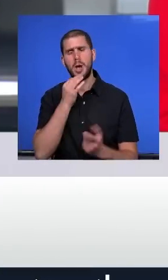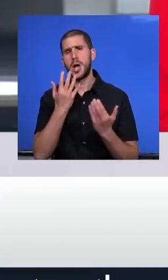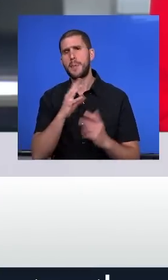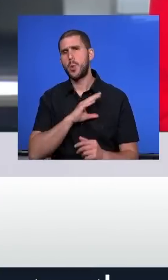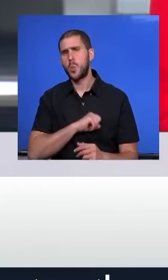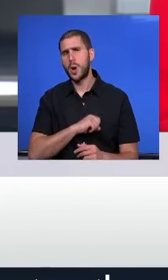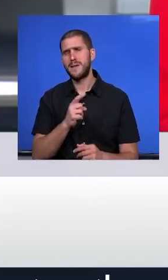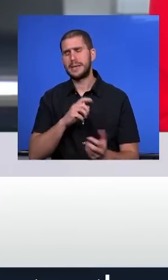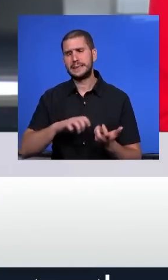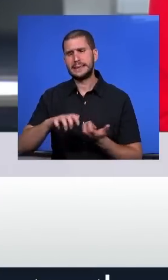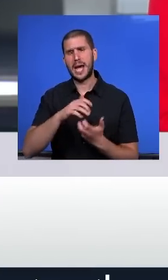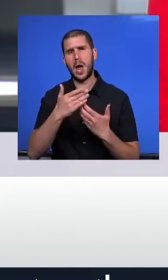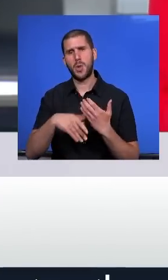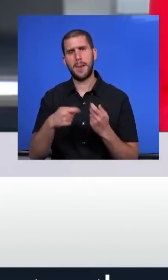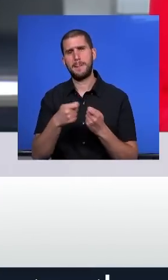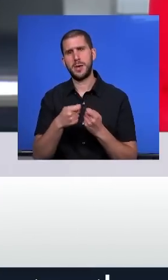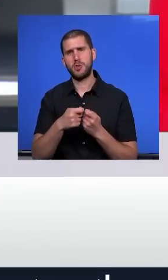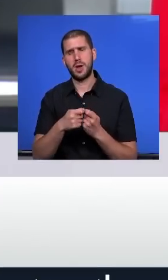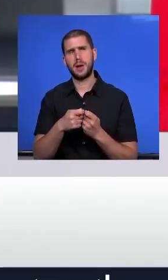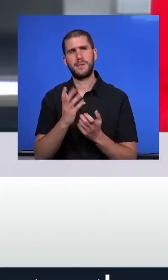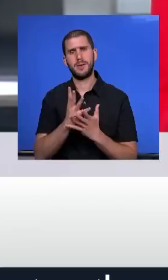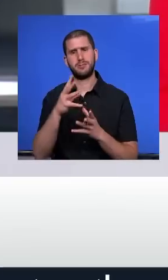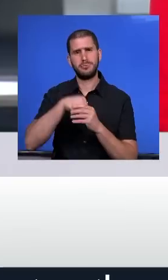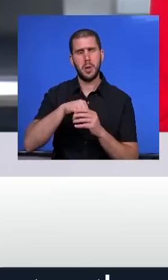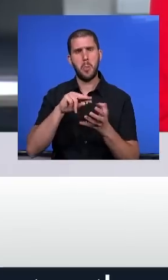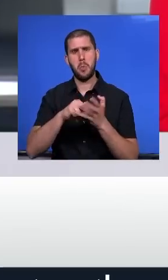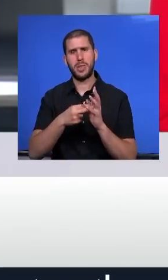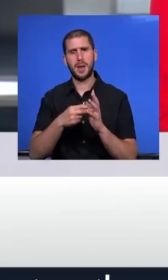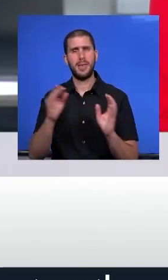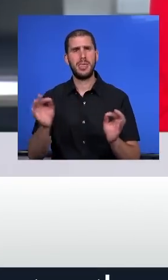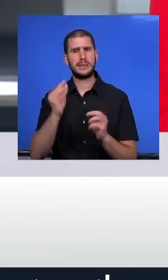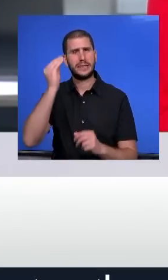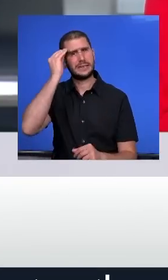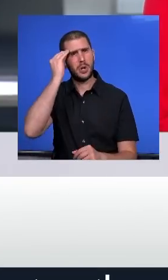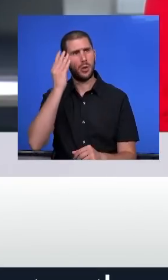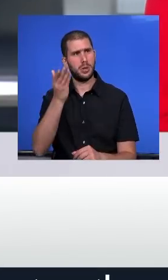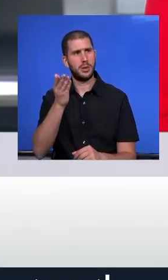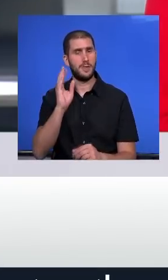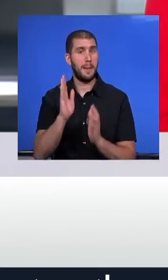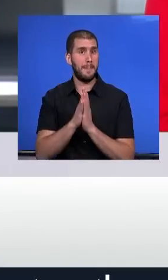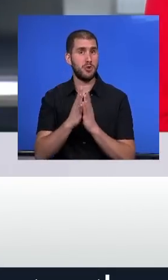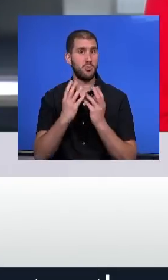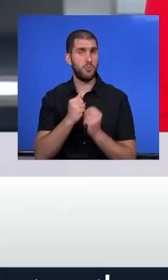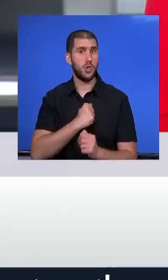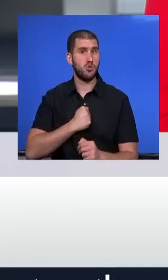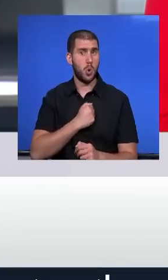לך הסערה האחרונה סביב הכניסה של פוליטיקאים לטקסי זיכרון, הבקשה של המשפחות השכולות?